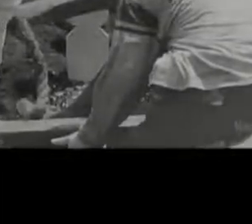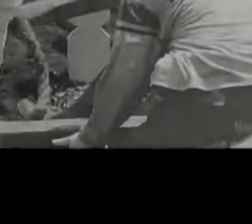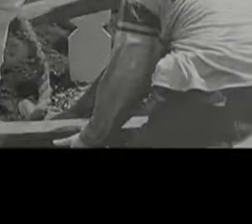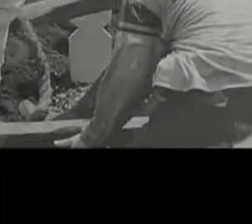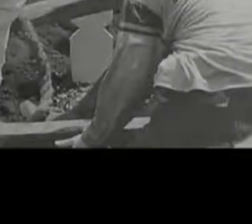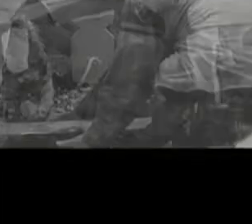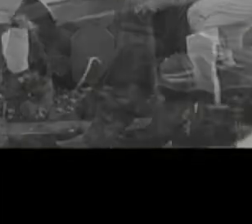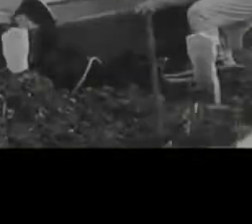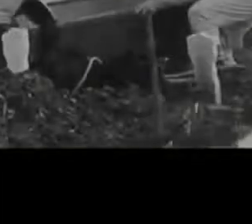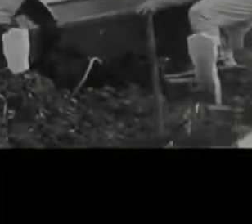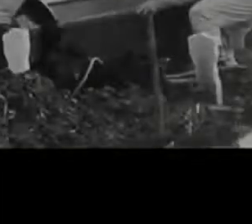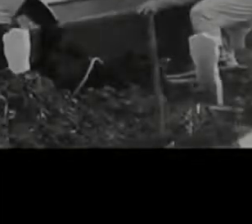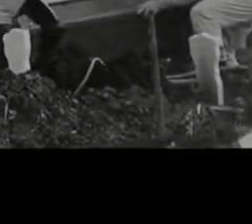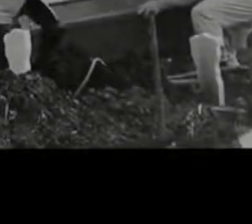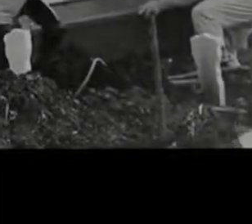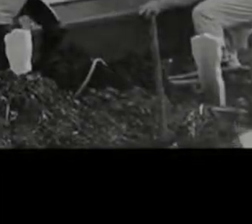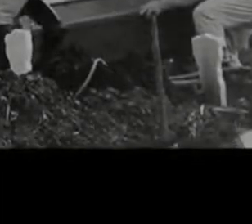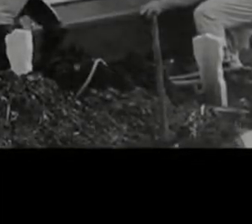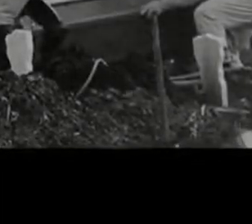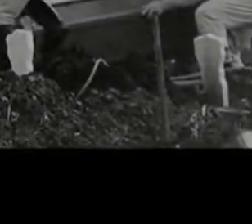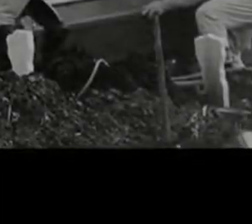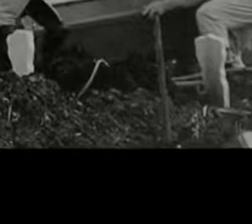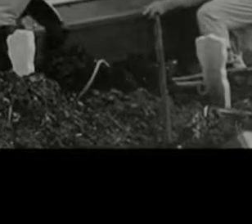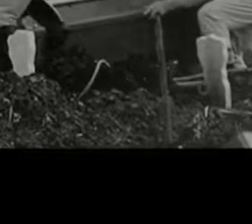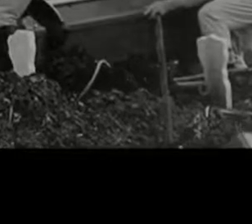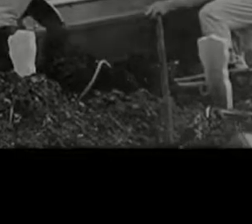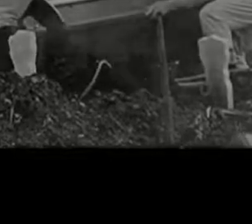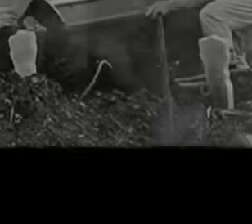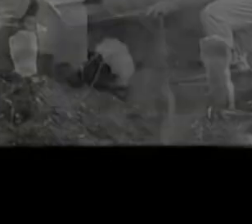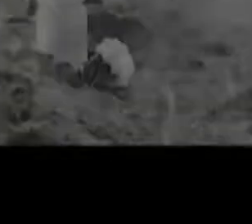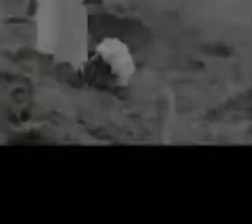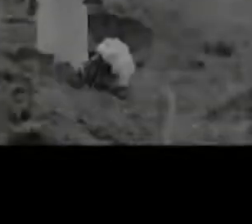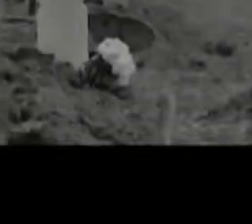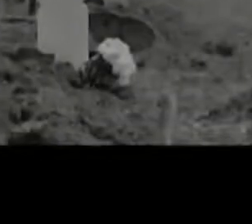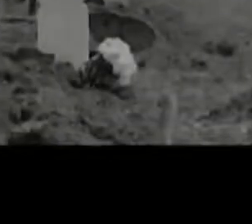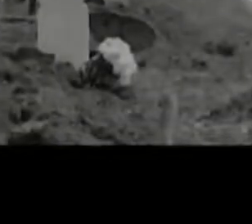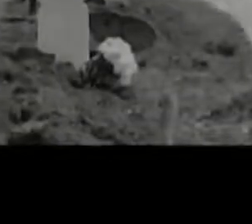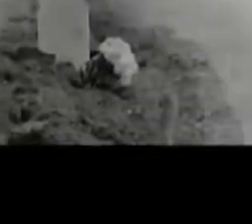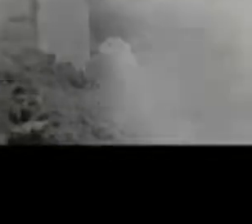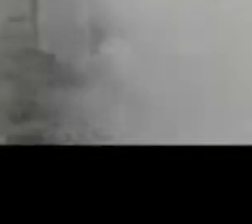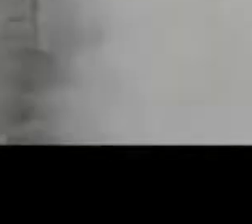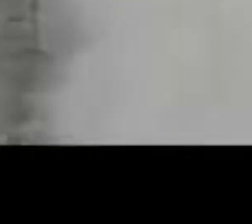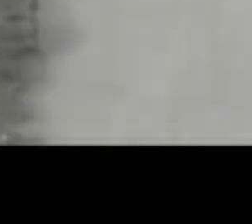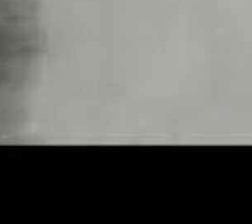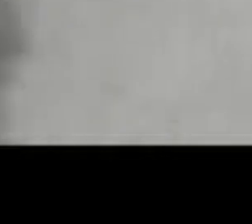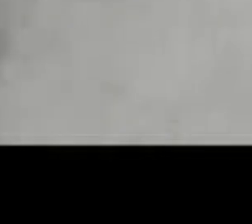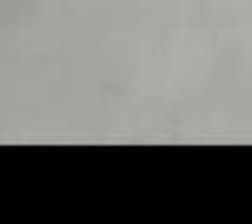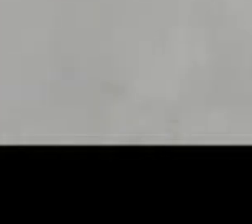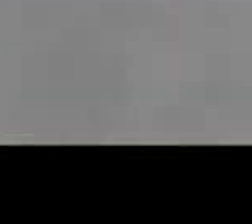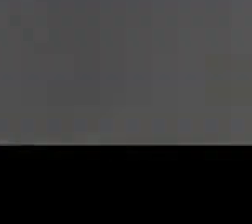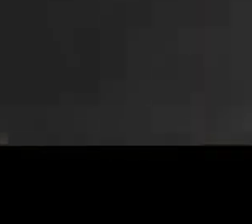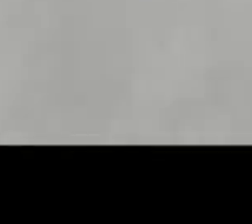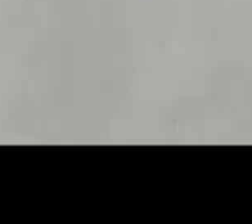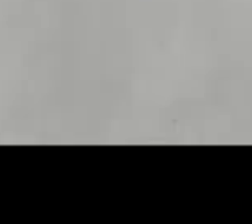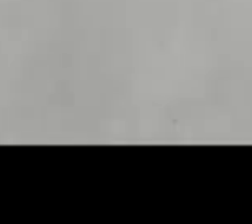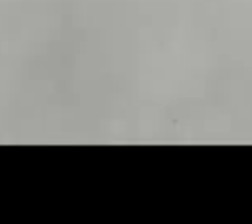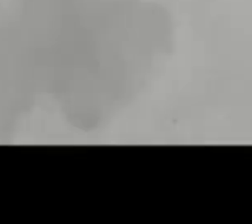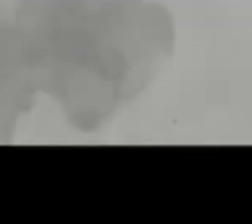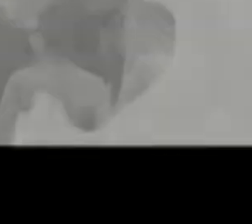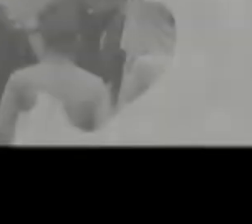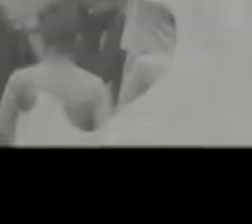Kematian. Pandemi. Akan pergi seperti kabut yang hilang sebelum fajar.